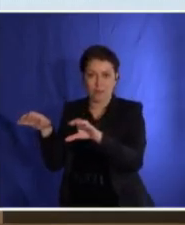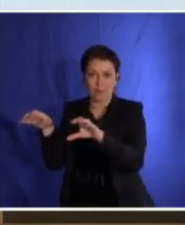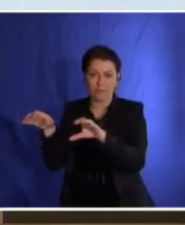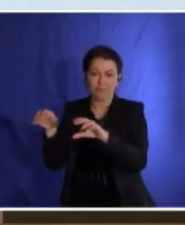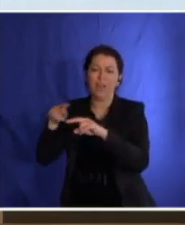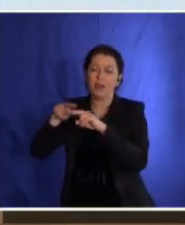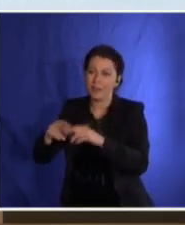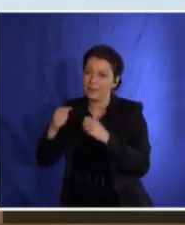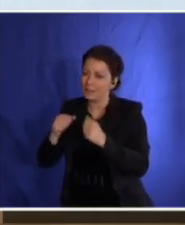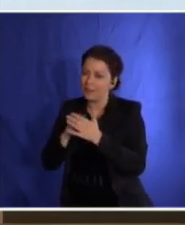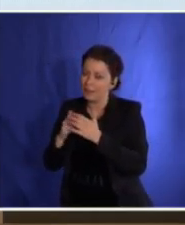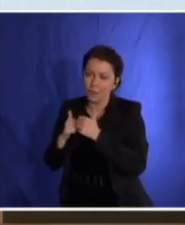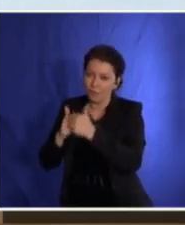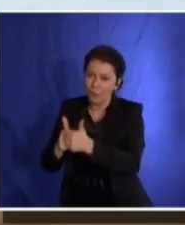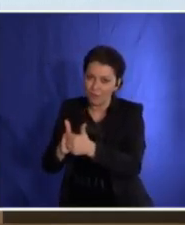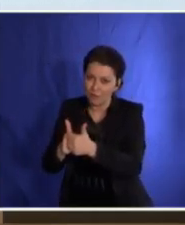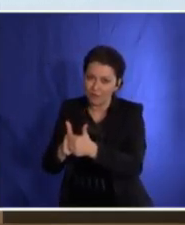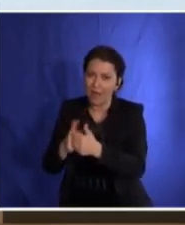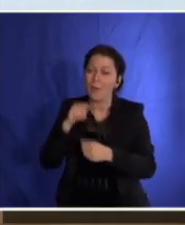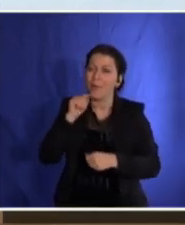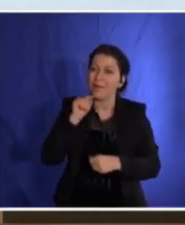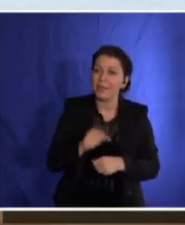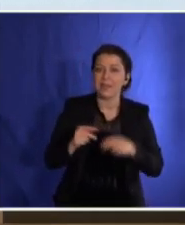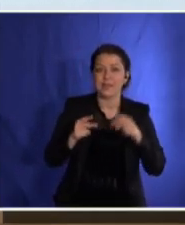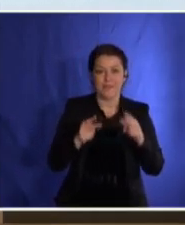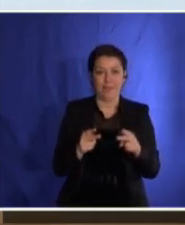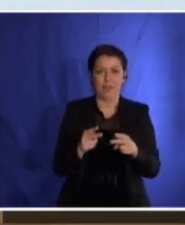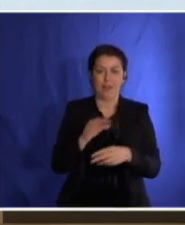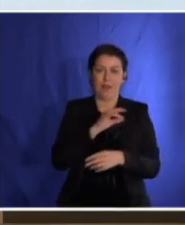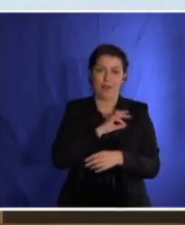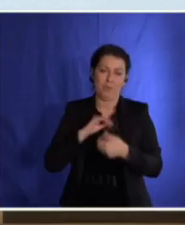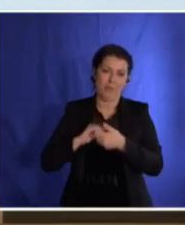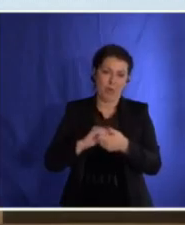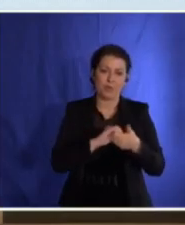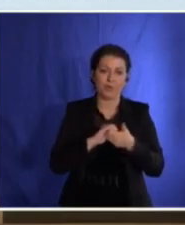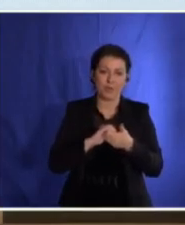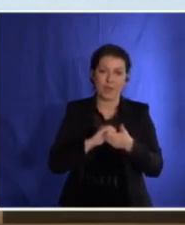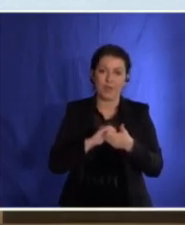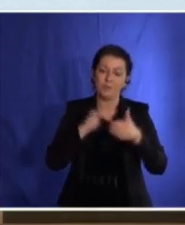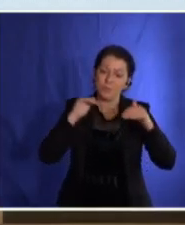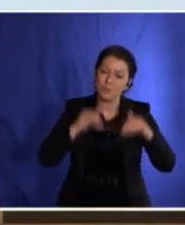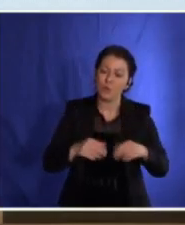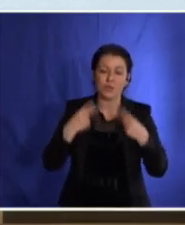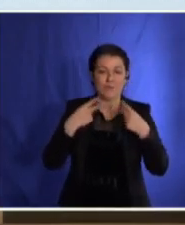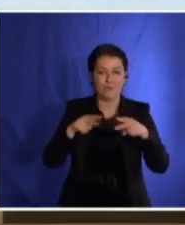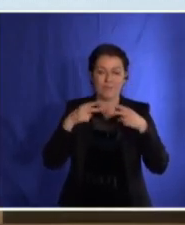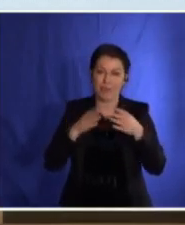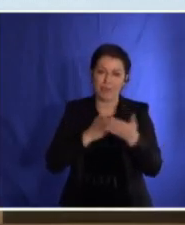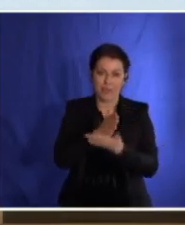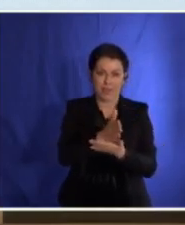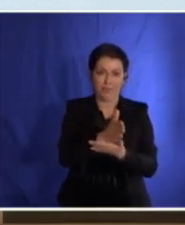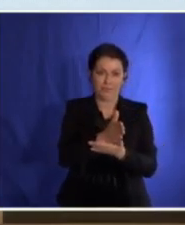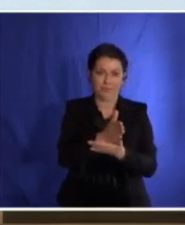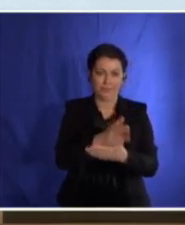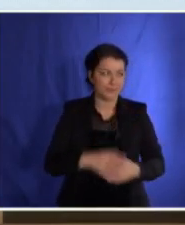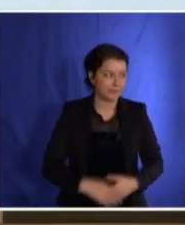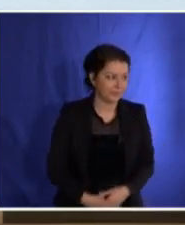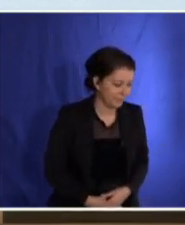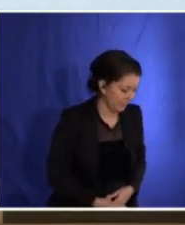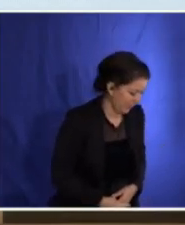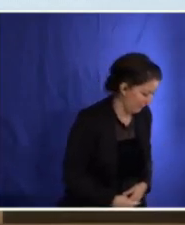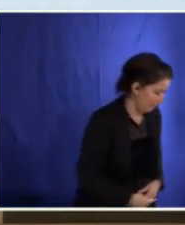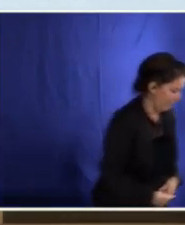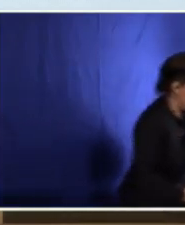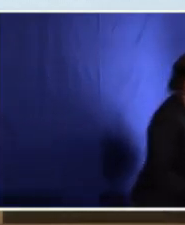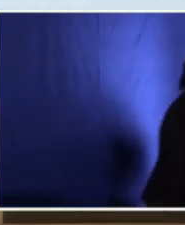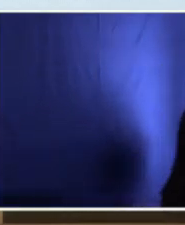uns noch folgen. Aber diesen Weg, liebe Freunde, den müssen wir weitergehen. Und was mir noch wichtig ist